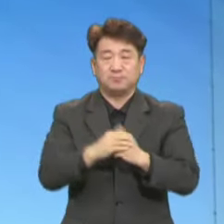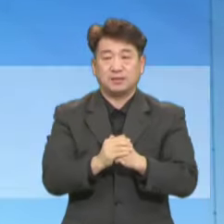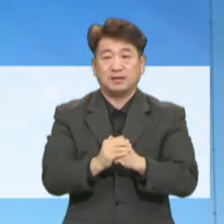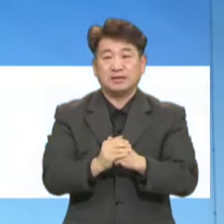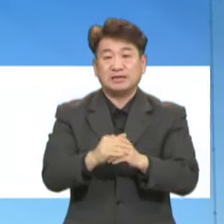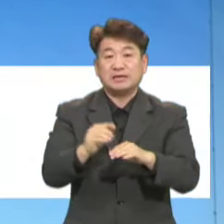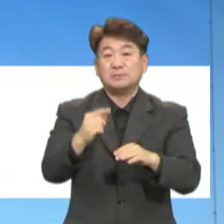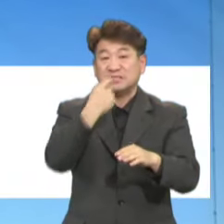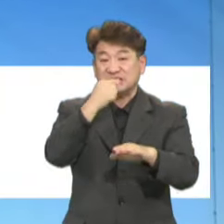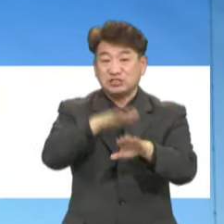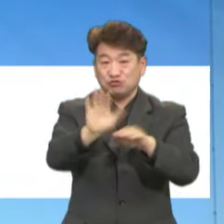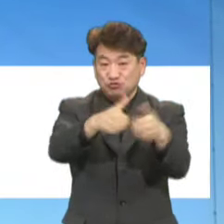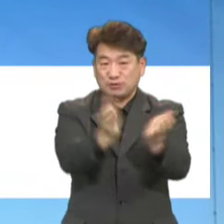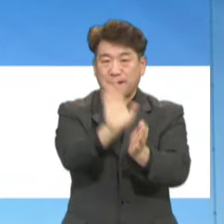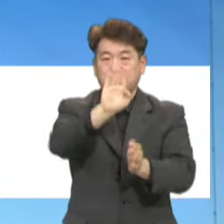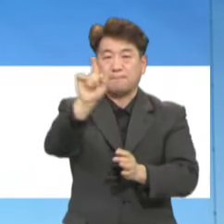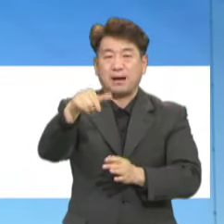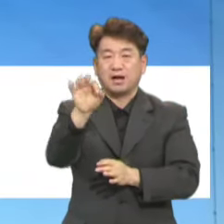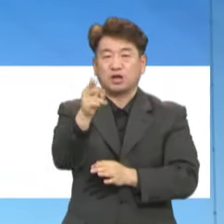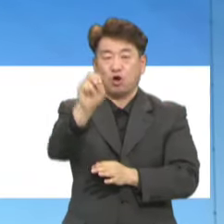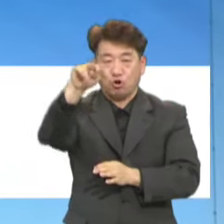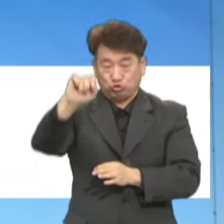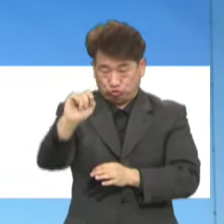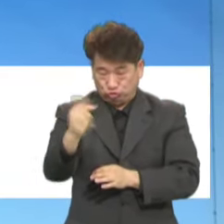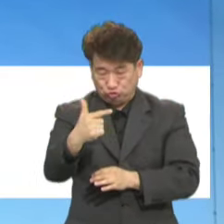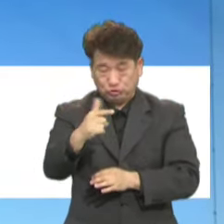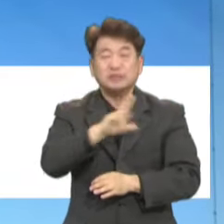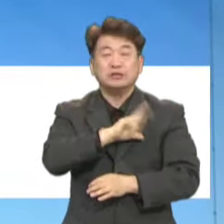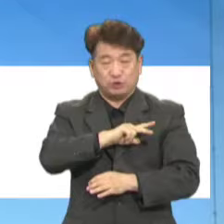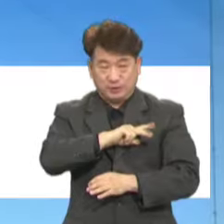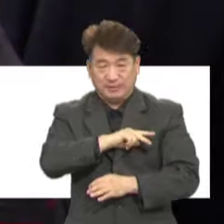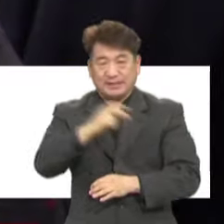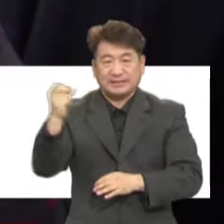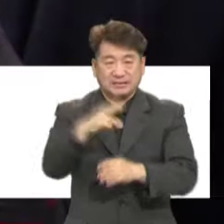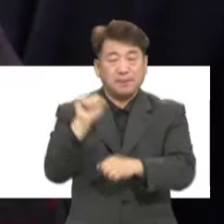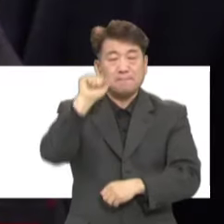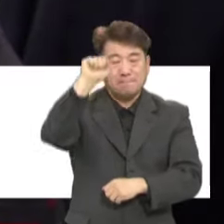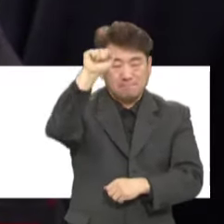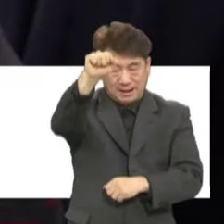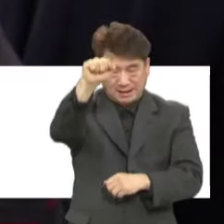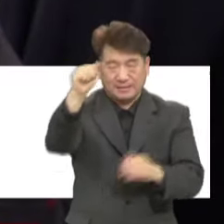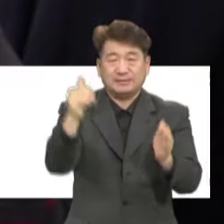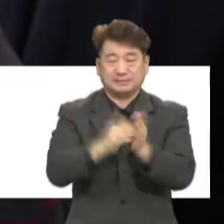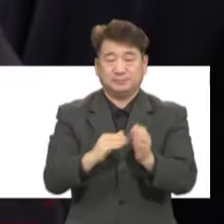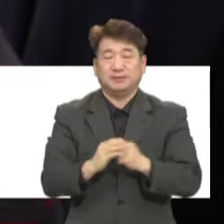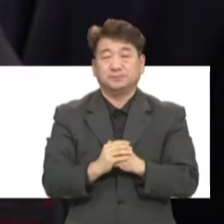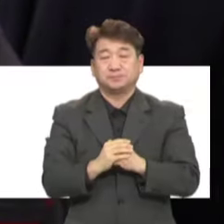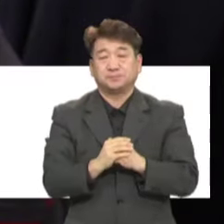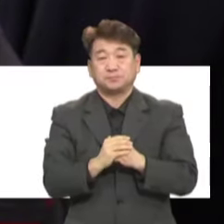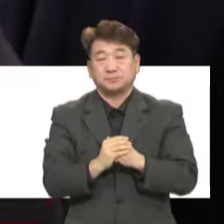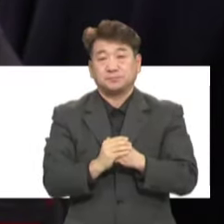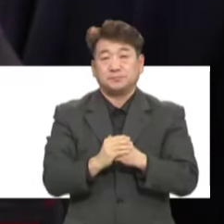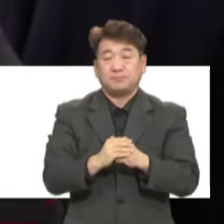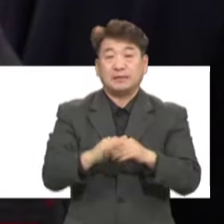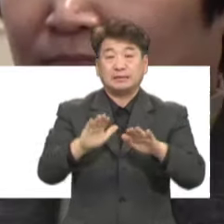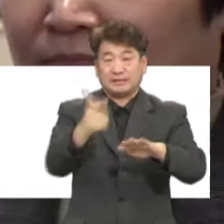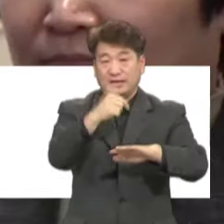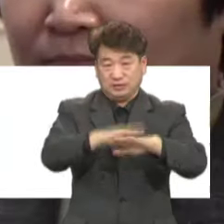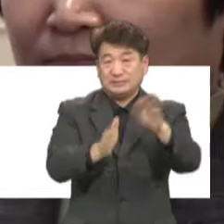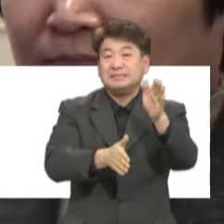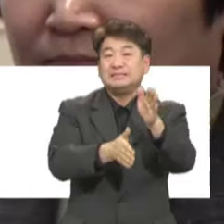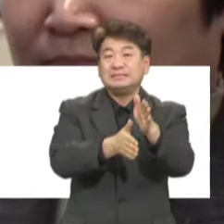더불어민주당 박영순 의원이 제 21대 총선 출마에 선언하며 재선 도전에 공식화했습니다 박의원은 대전